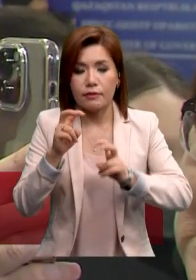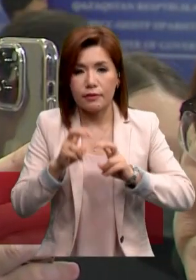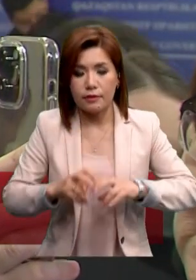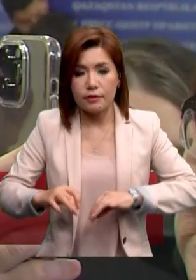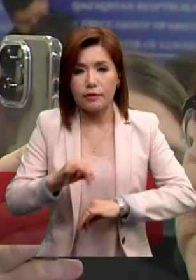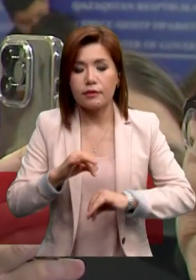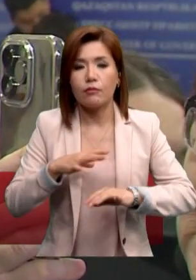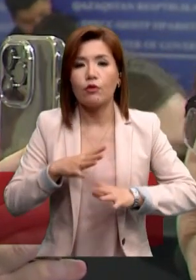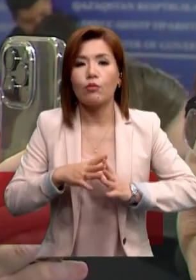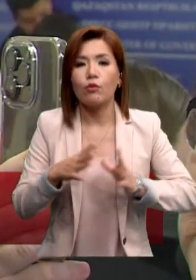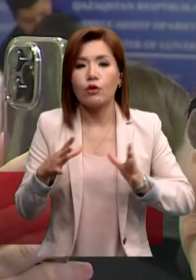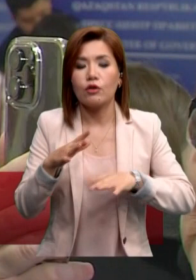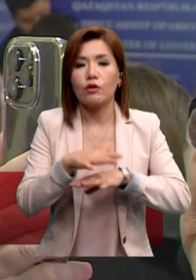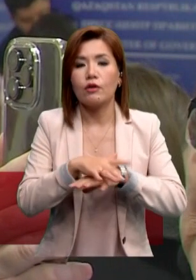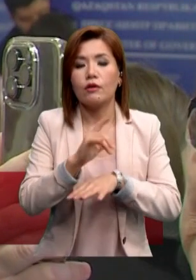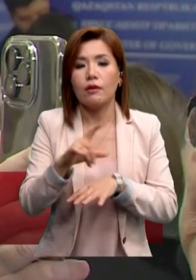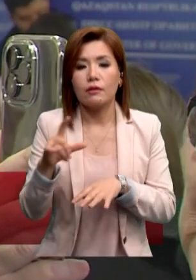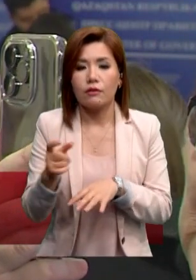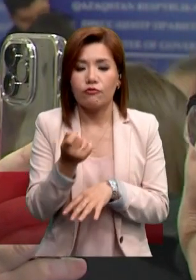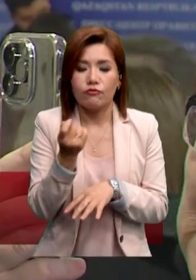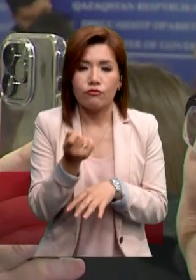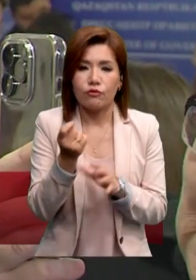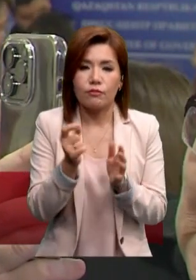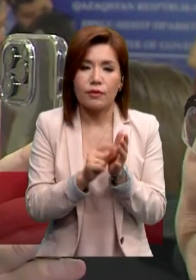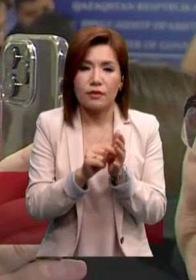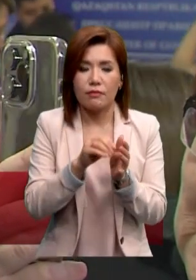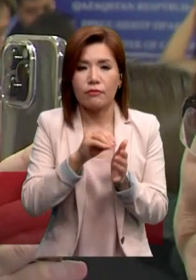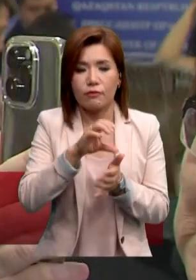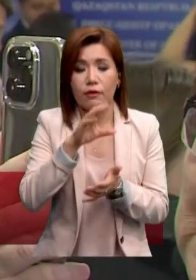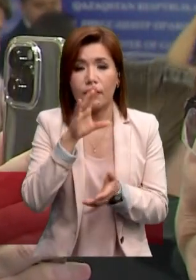большая часть населения осталось там немного средств